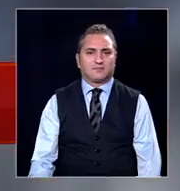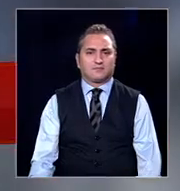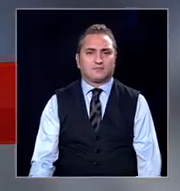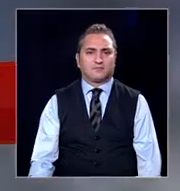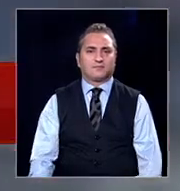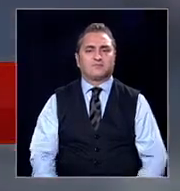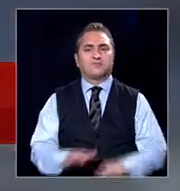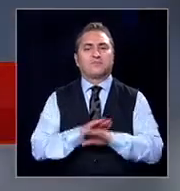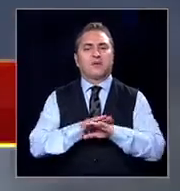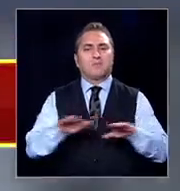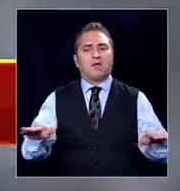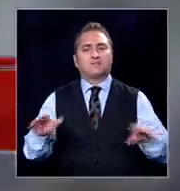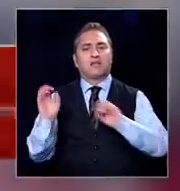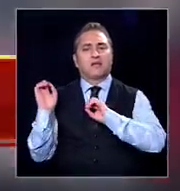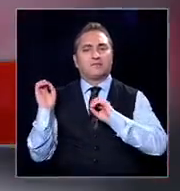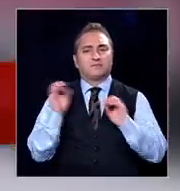Masa,